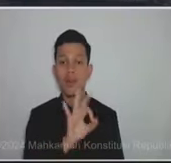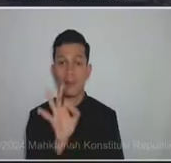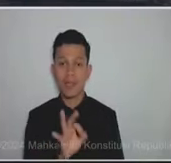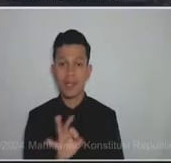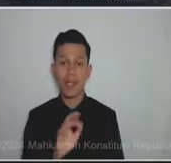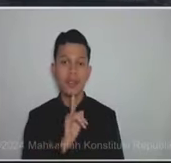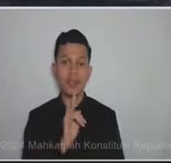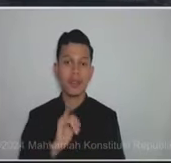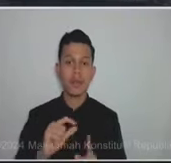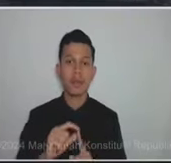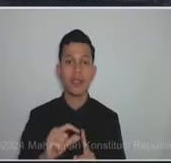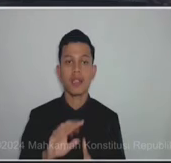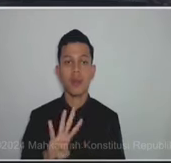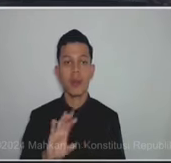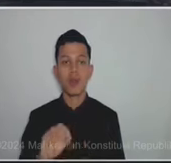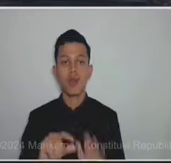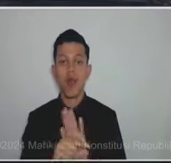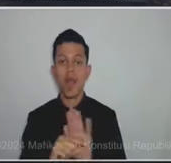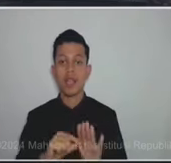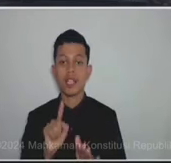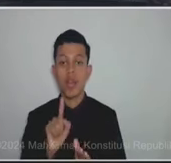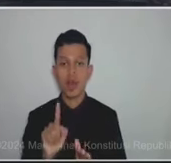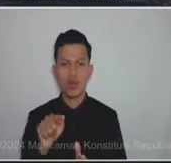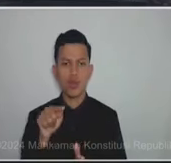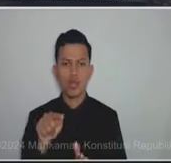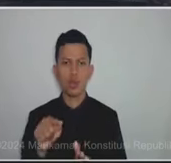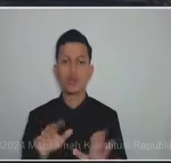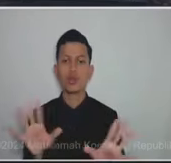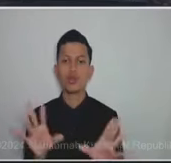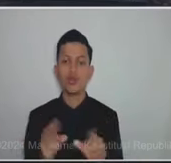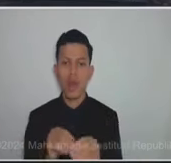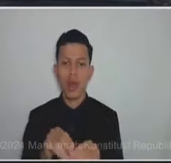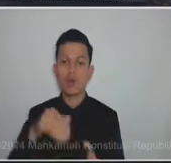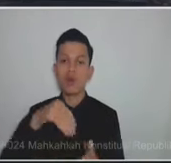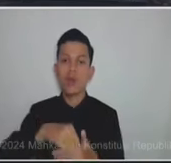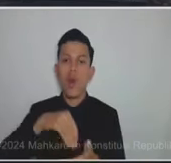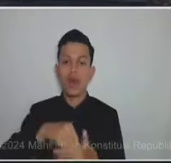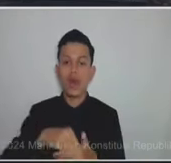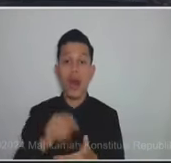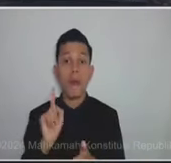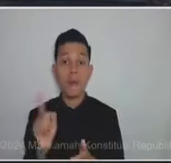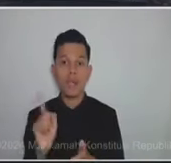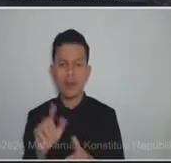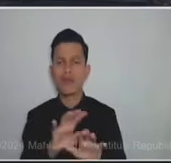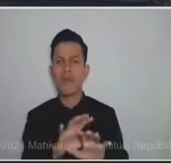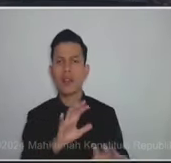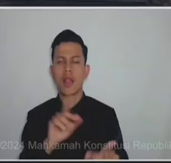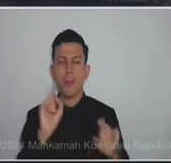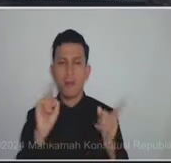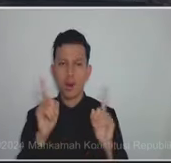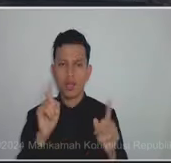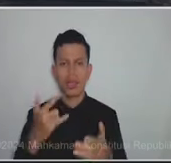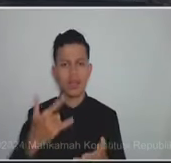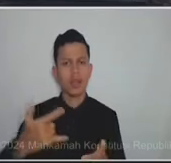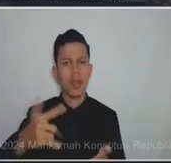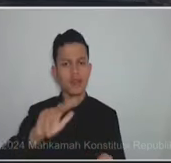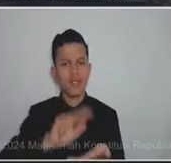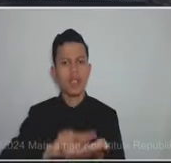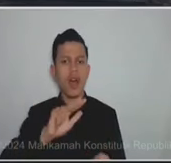pasal 40 Aat 1 undang-undang 10 2016 adalah akumulasi pulaian suara karena partai politik tetap diakui keapsahannya dan diakui